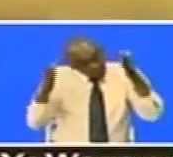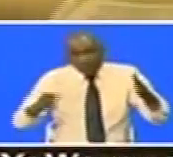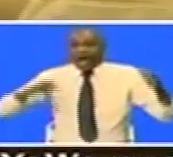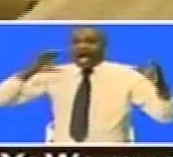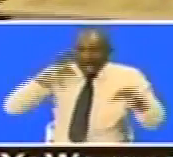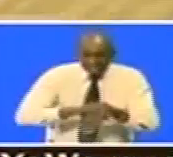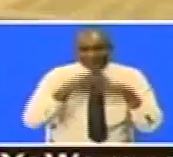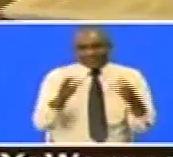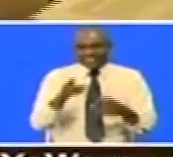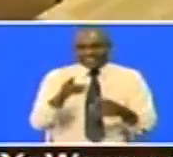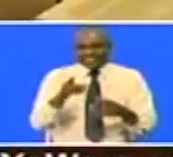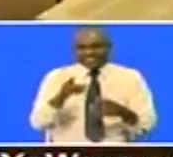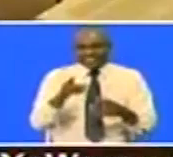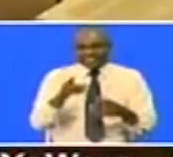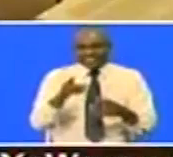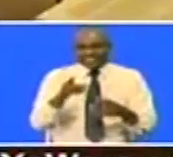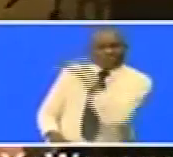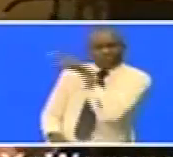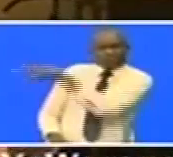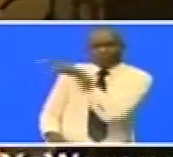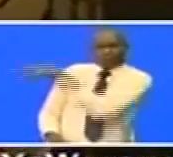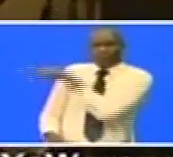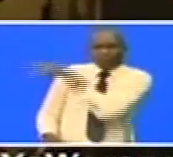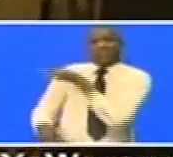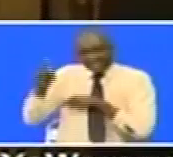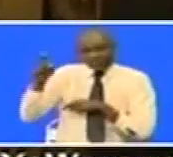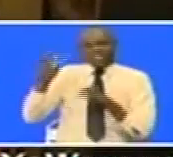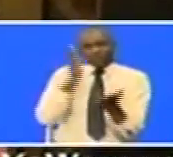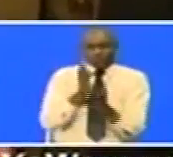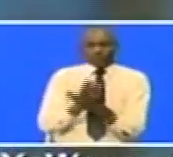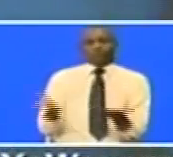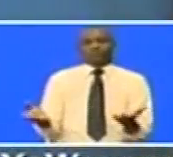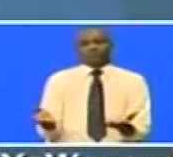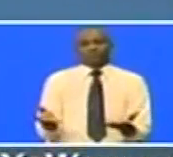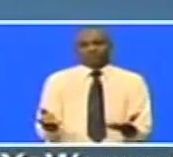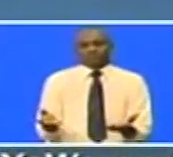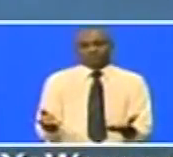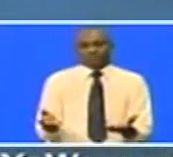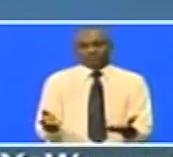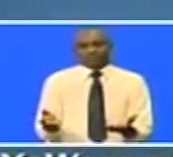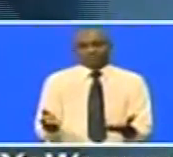mtegoni. Isaac aliweza kumtambua na kataka kukwepa mtego huu, lakini wapi.